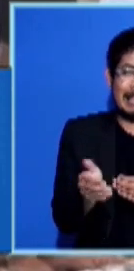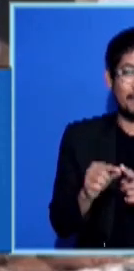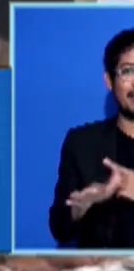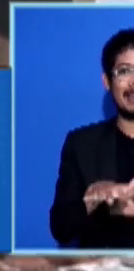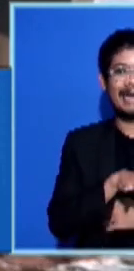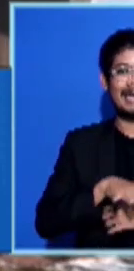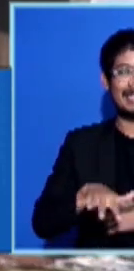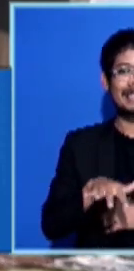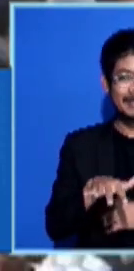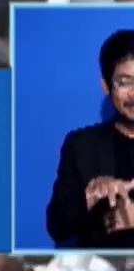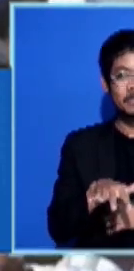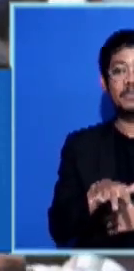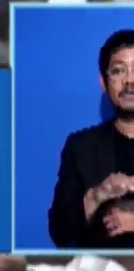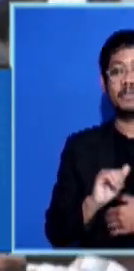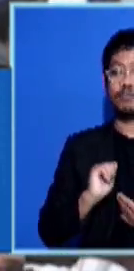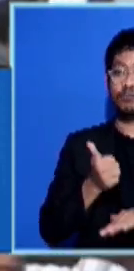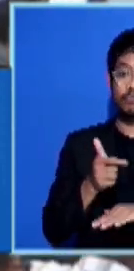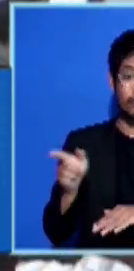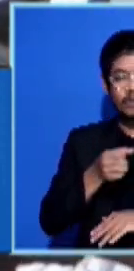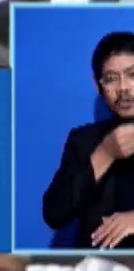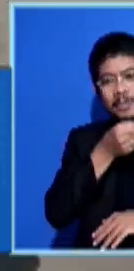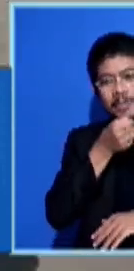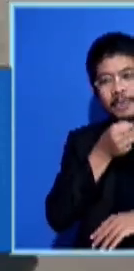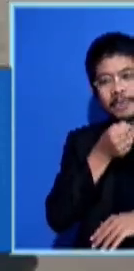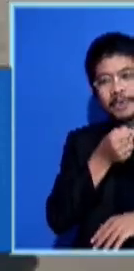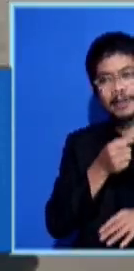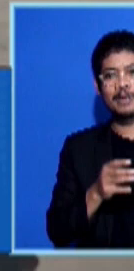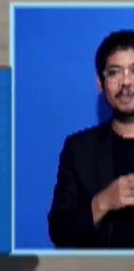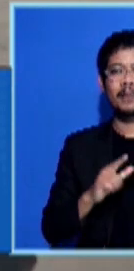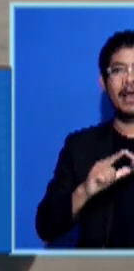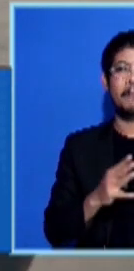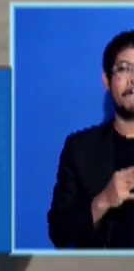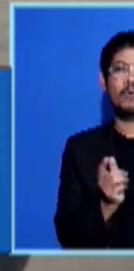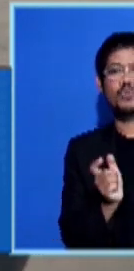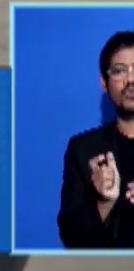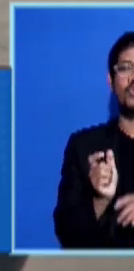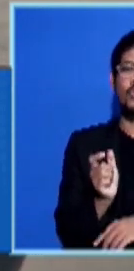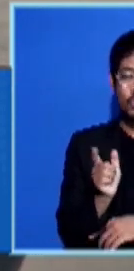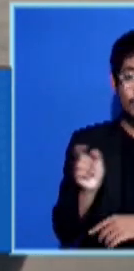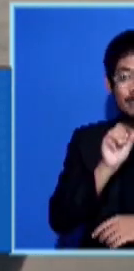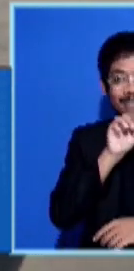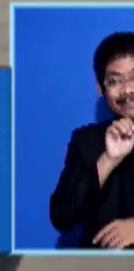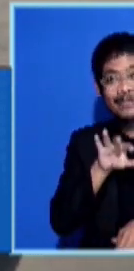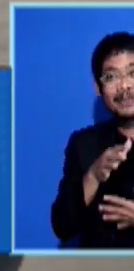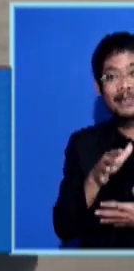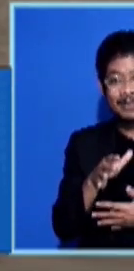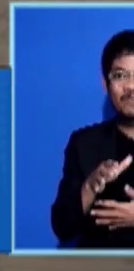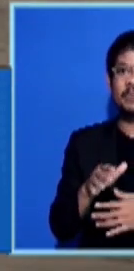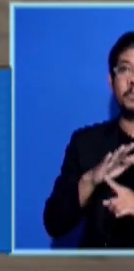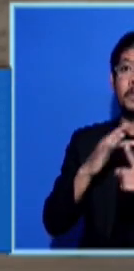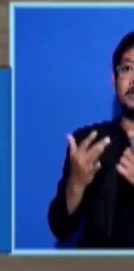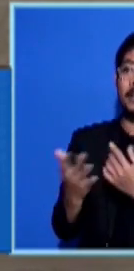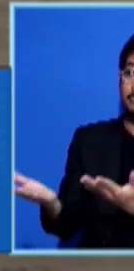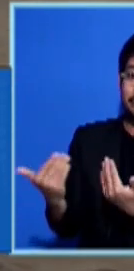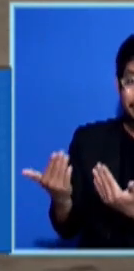Fitri dipimpin oleh Imam dan Khotib Ustadz Mahnun Usni yang dalam khutbahnya mengajak umat untuk boleh berbangga dan berbahagia